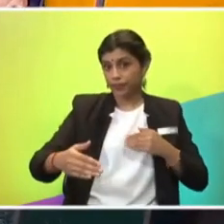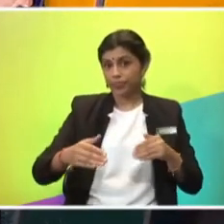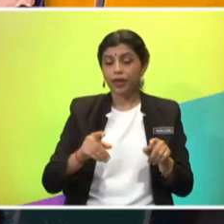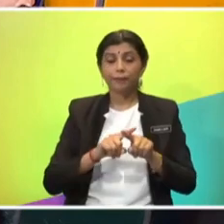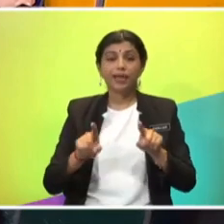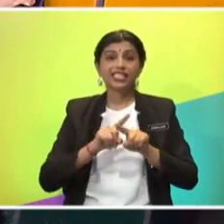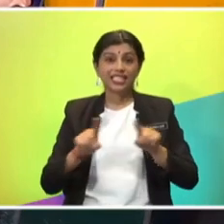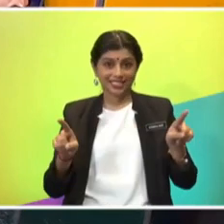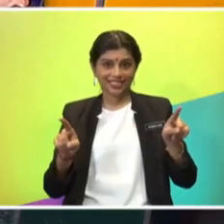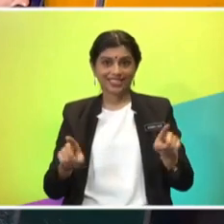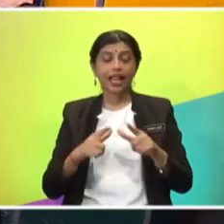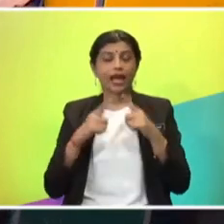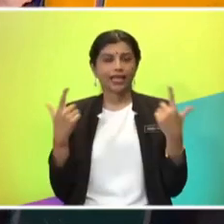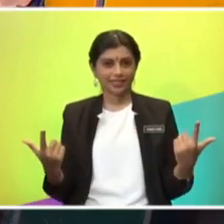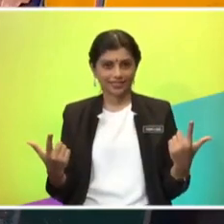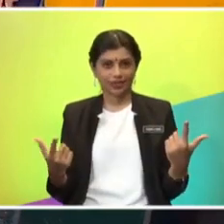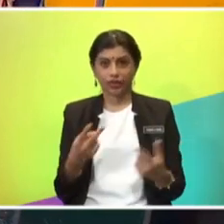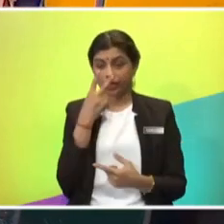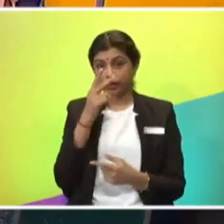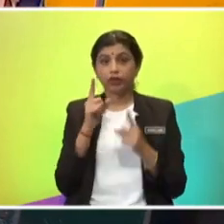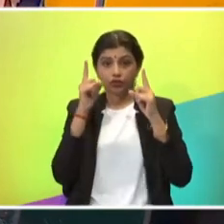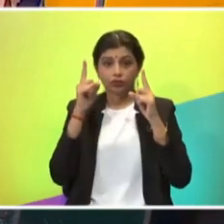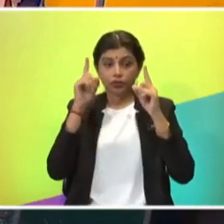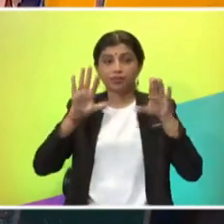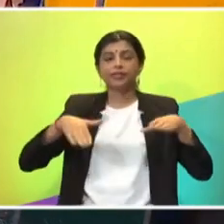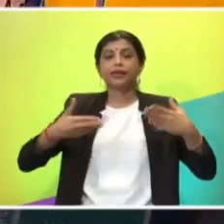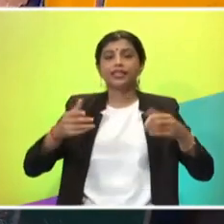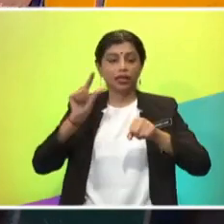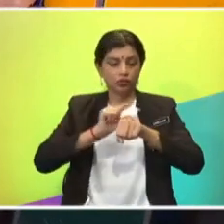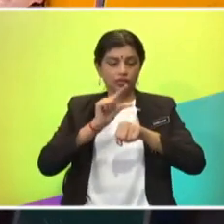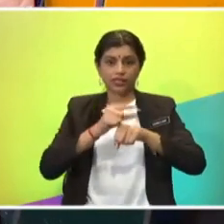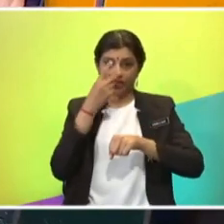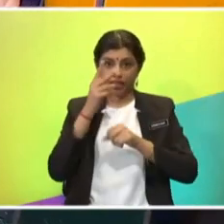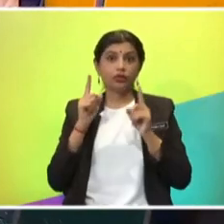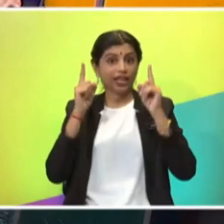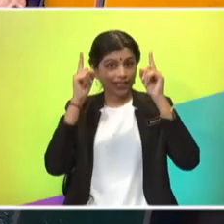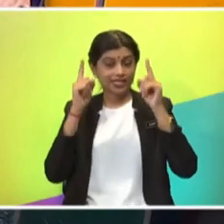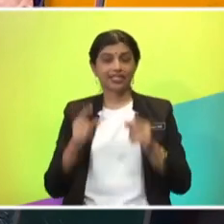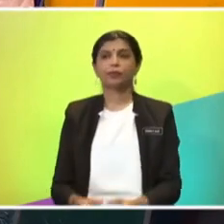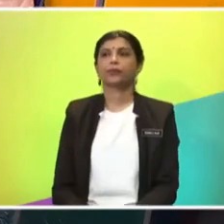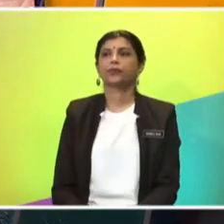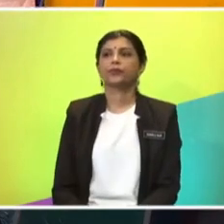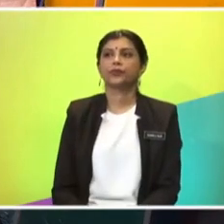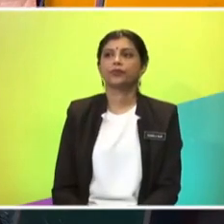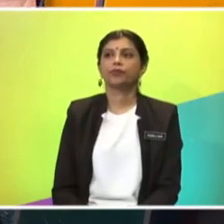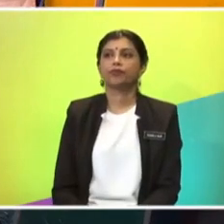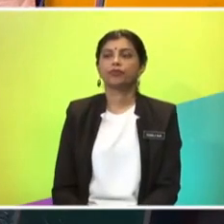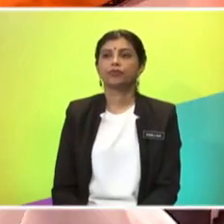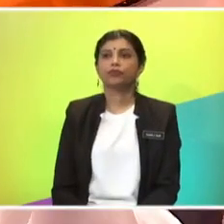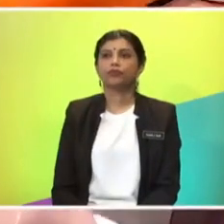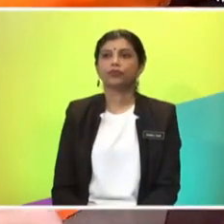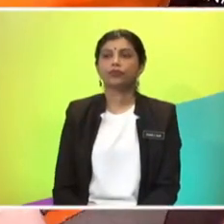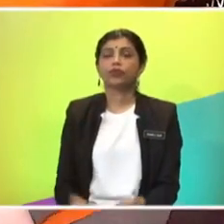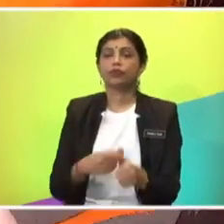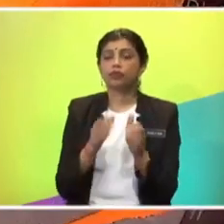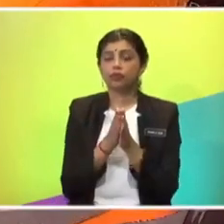nak gunakan dia? Ialah okey. Cikgu akan tunjukkan. Kita bukakan peralatan tersebut. Baik.